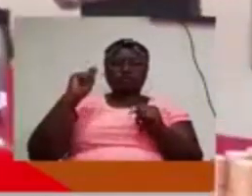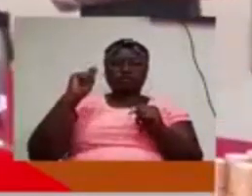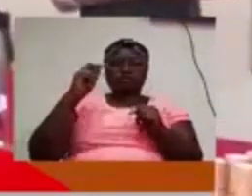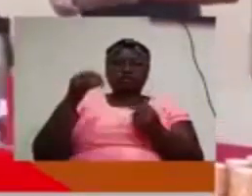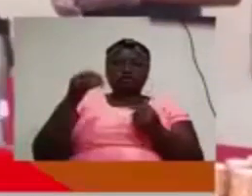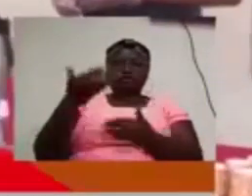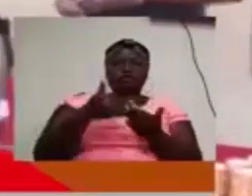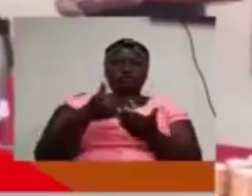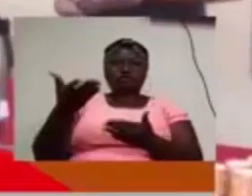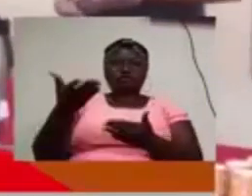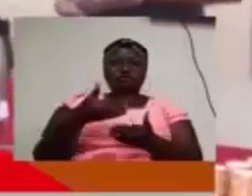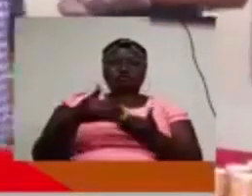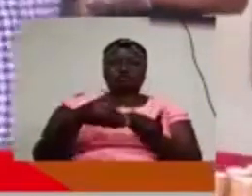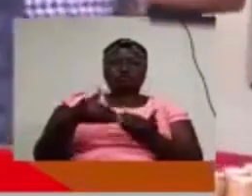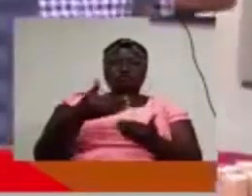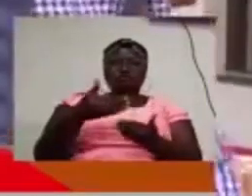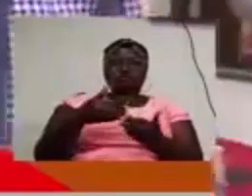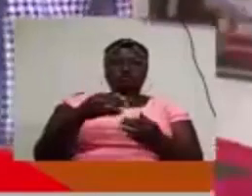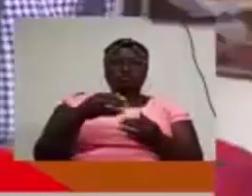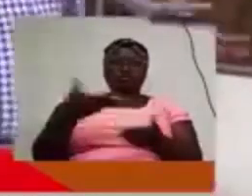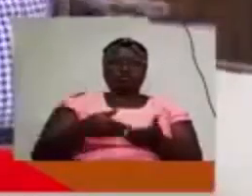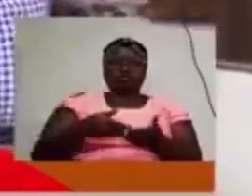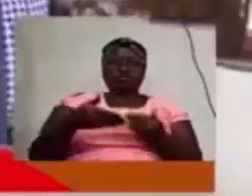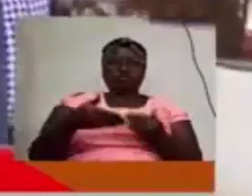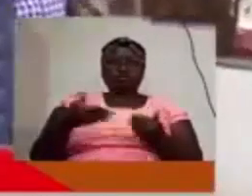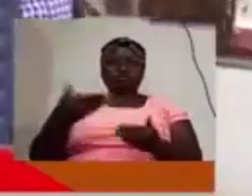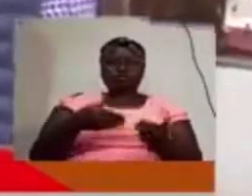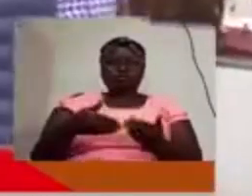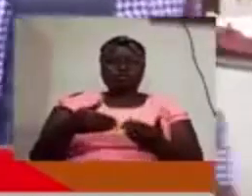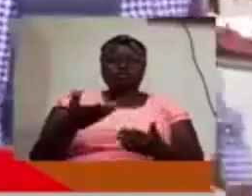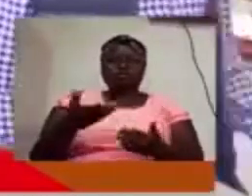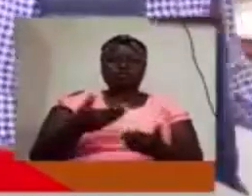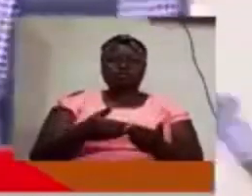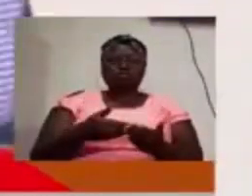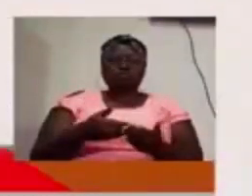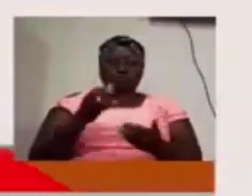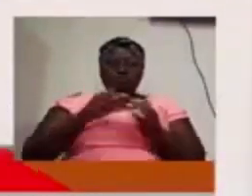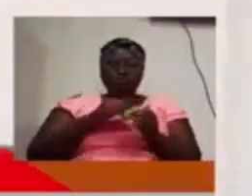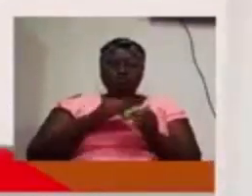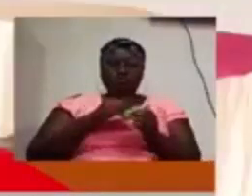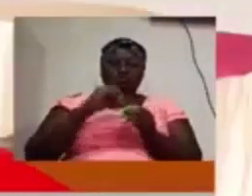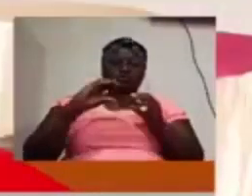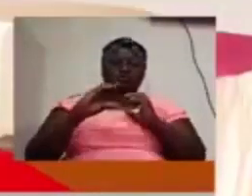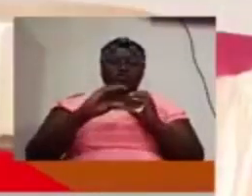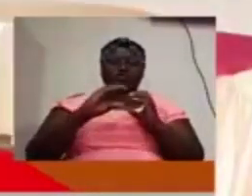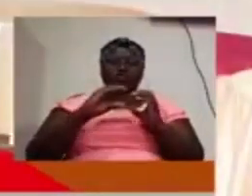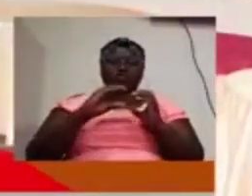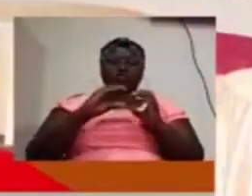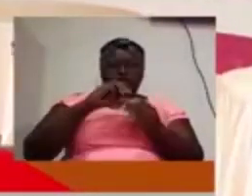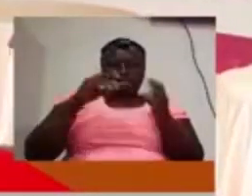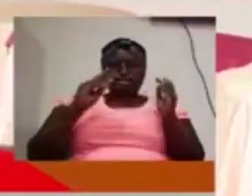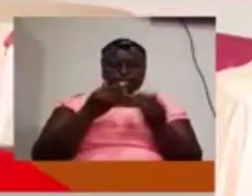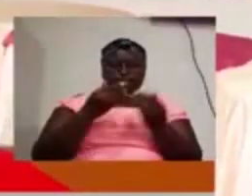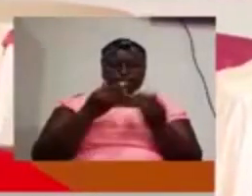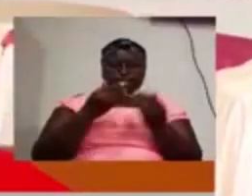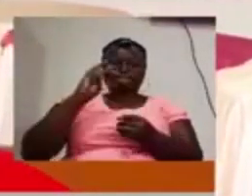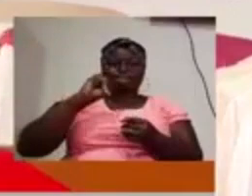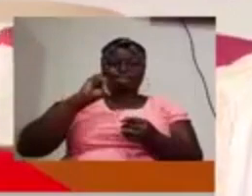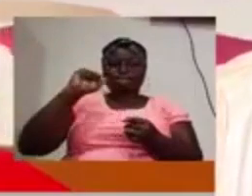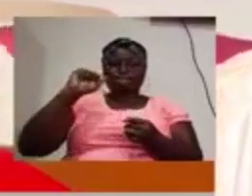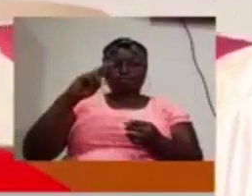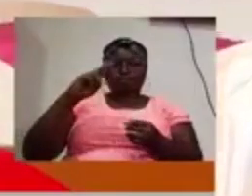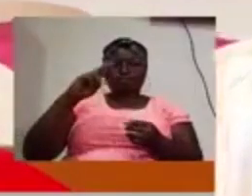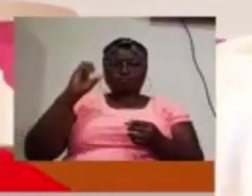wa gari Karua TSP kia mwagu wa kiujuri chama cha kazi kia mubuge Moses Kulia na